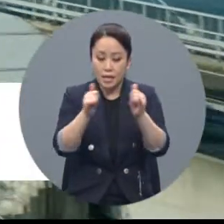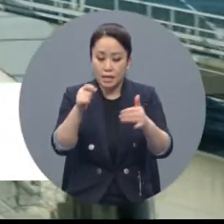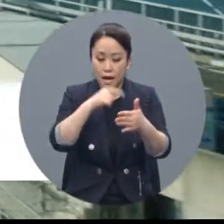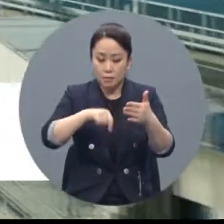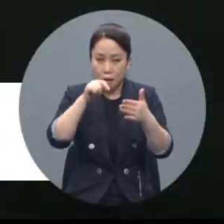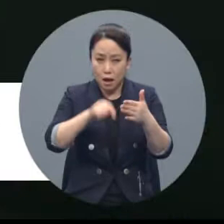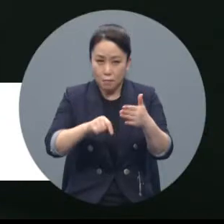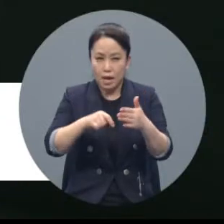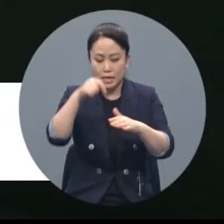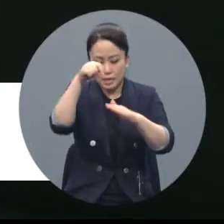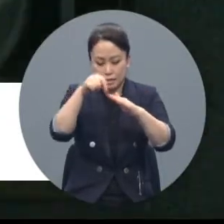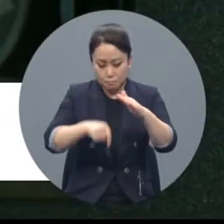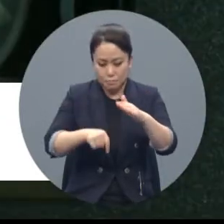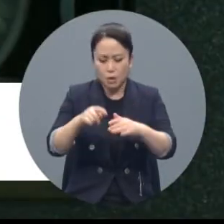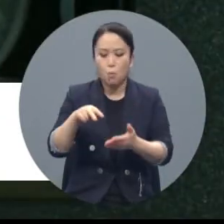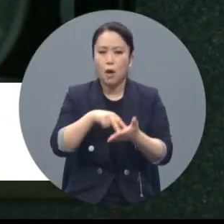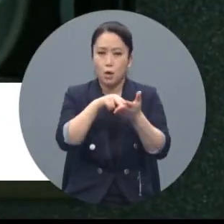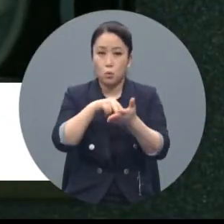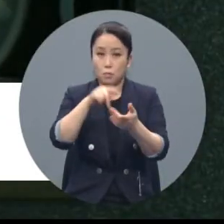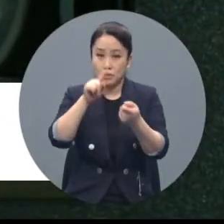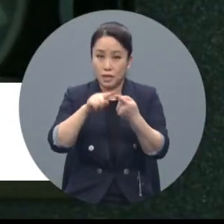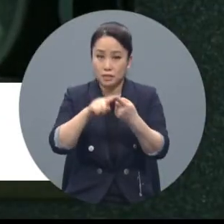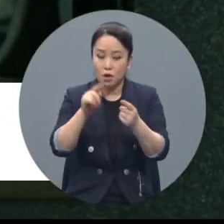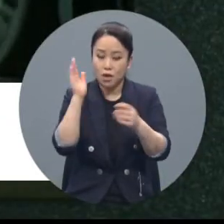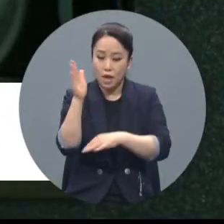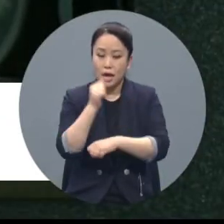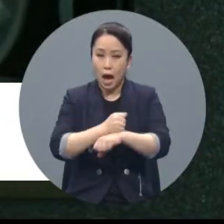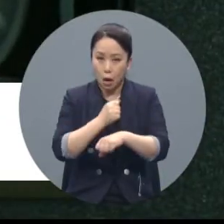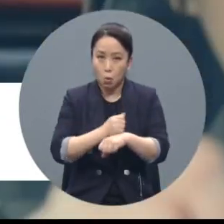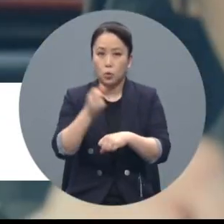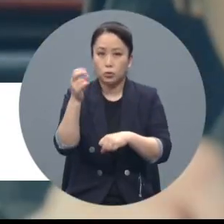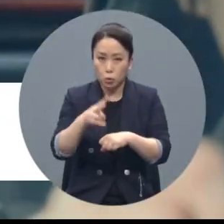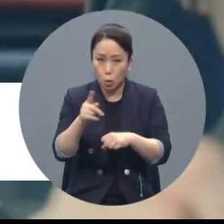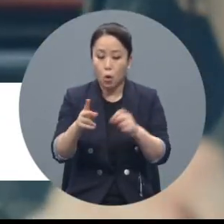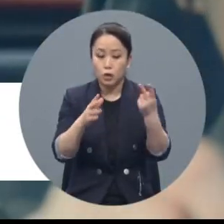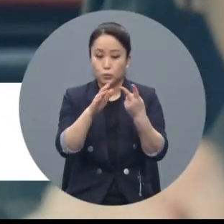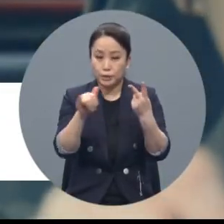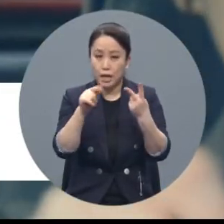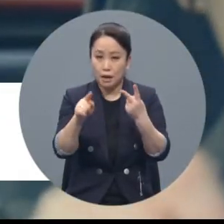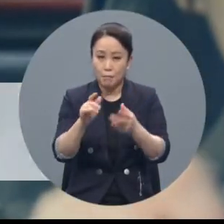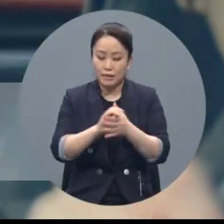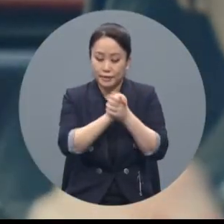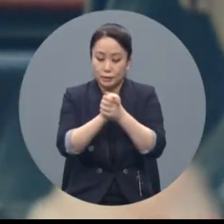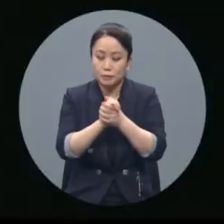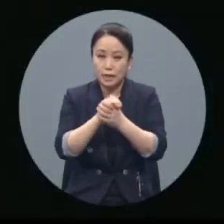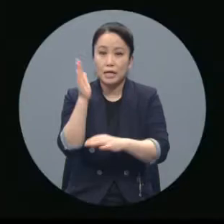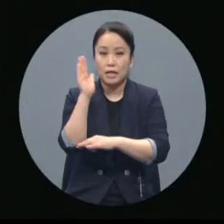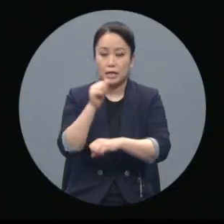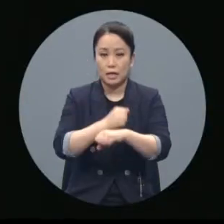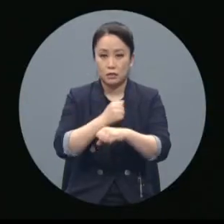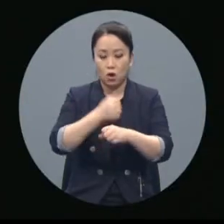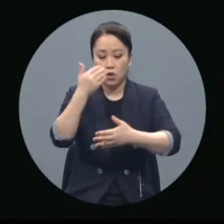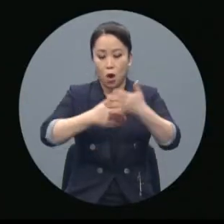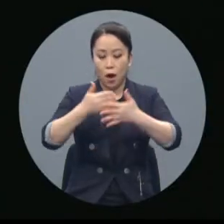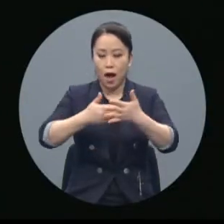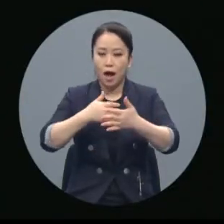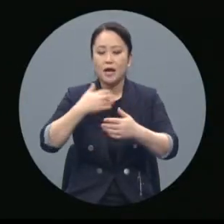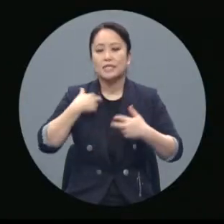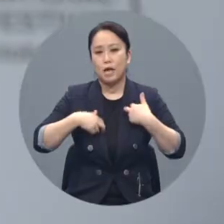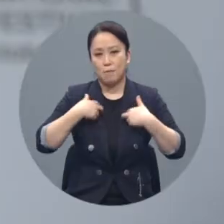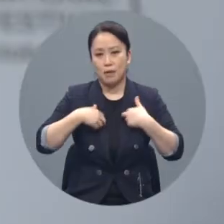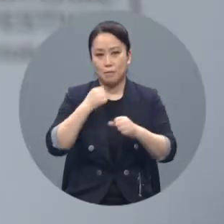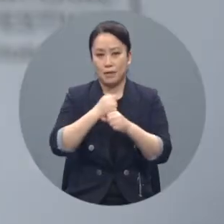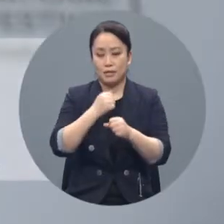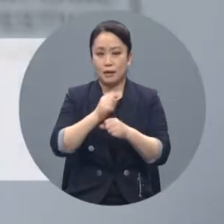깊은 외로움을 다루면서도 등장인물 사이 치밀한 대화로 영화적 긴장감을 만들어낸다는 평가입니다. 평범할 수